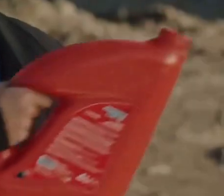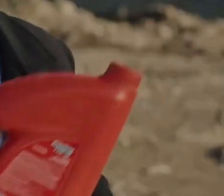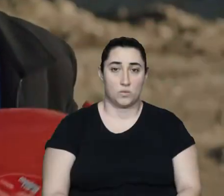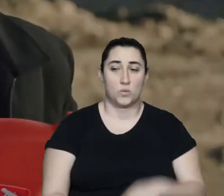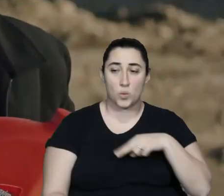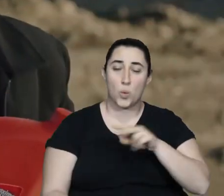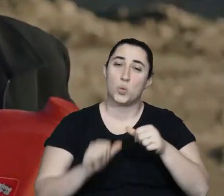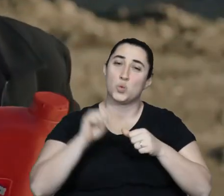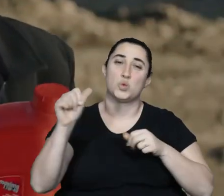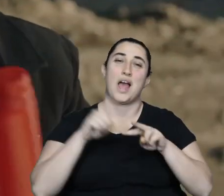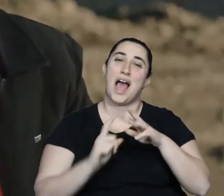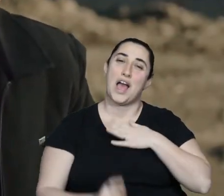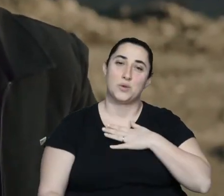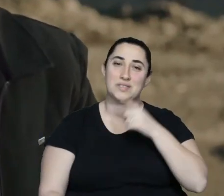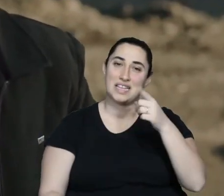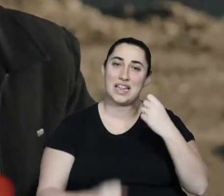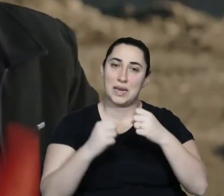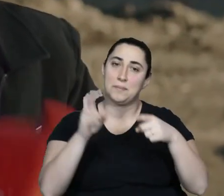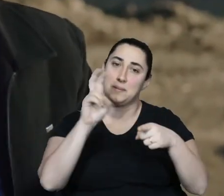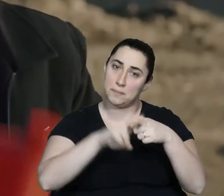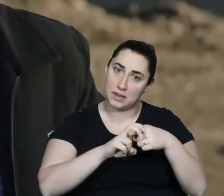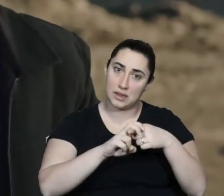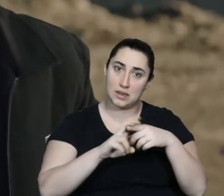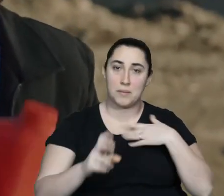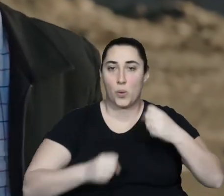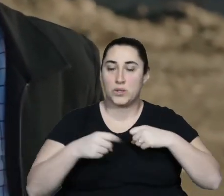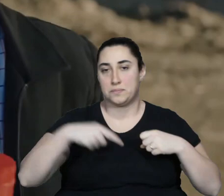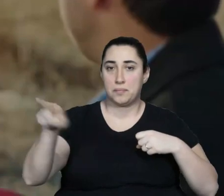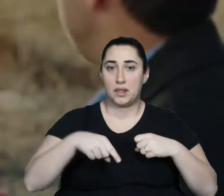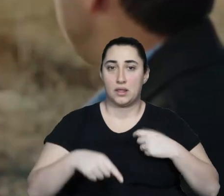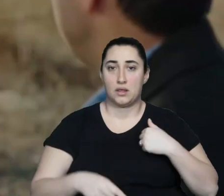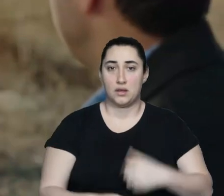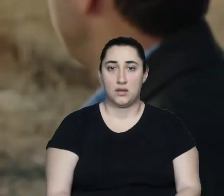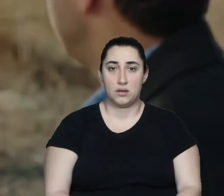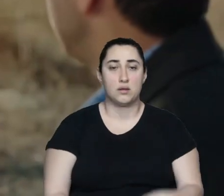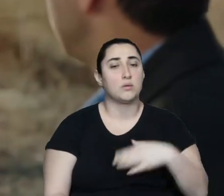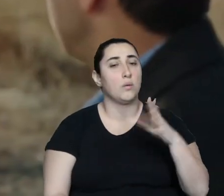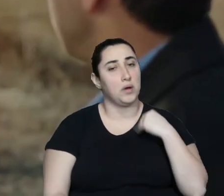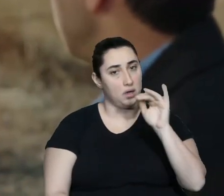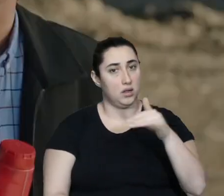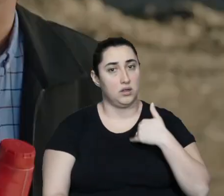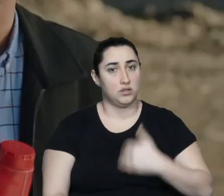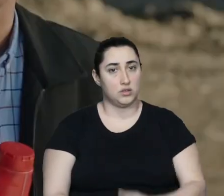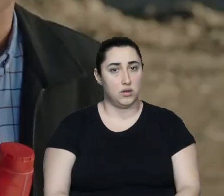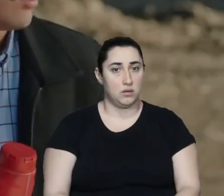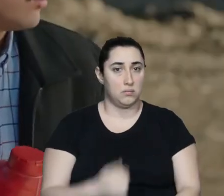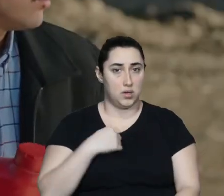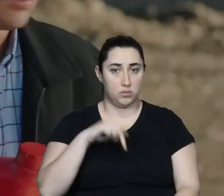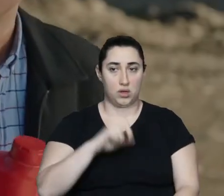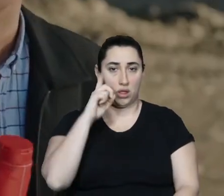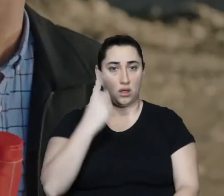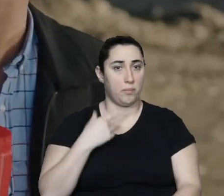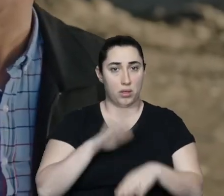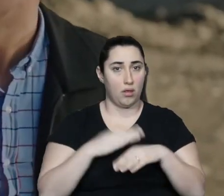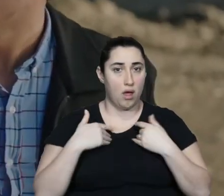Bu yol uzun Aysu'ma söyleyeyim. Sen arabaya bin. Ben koşarak gider gelirim hemen. Yok ben de geleceğim. Ben ne yapacağım